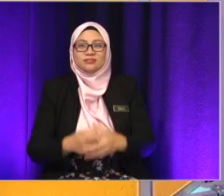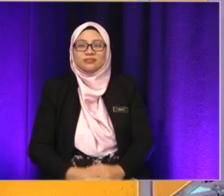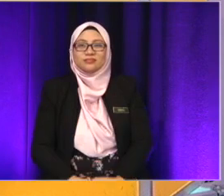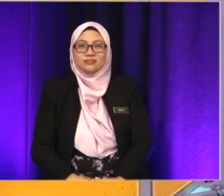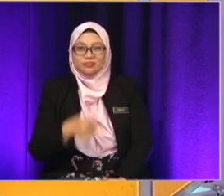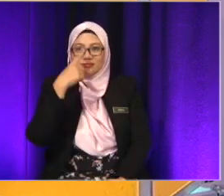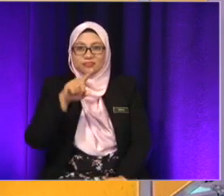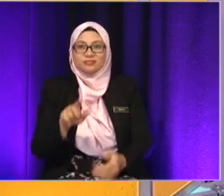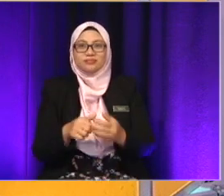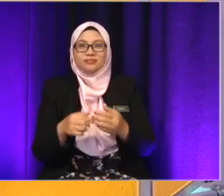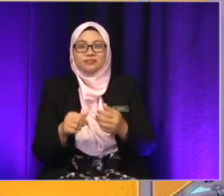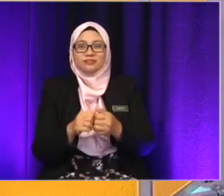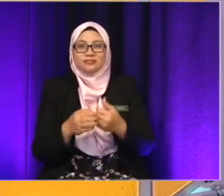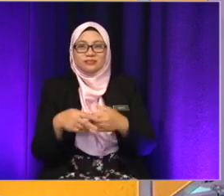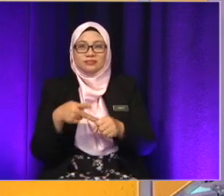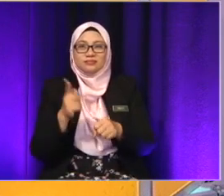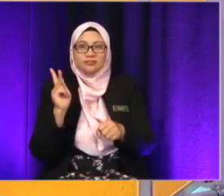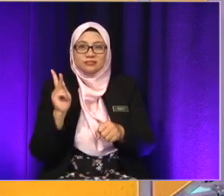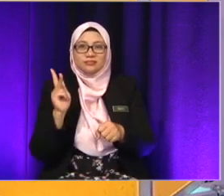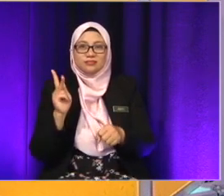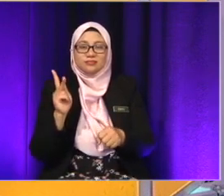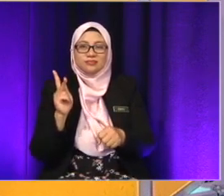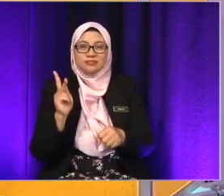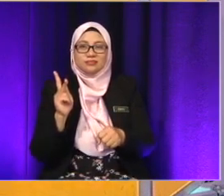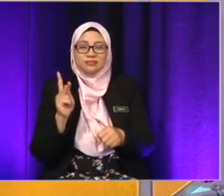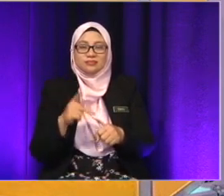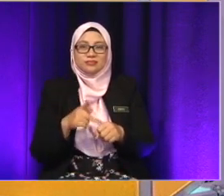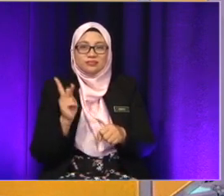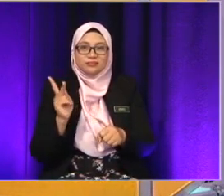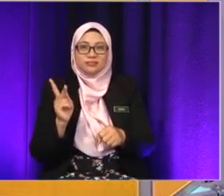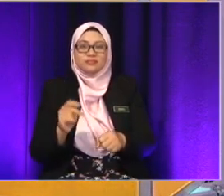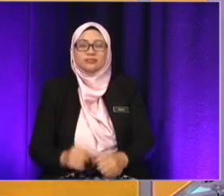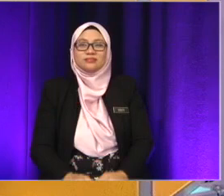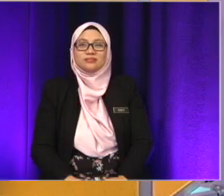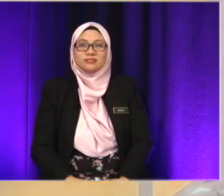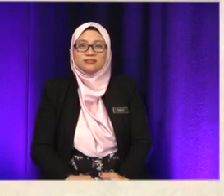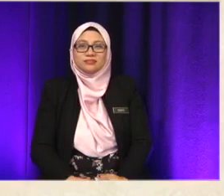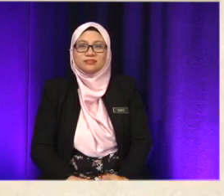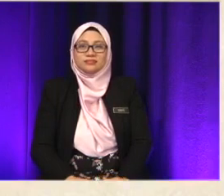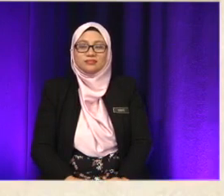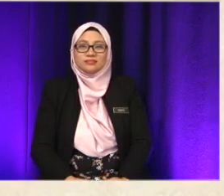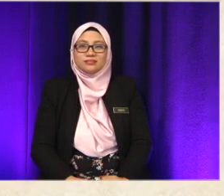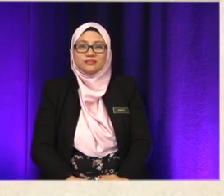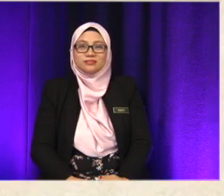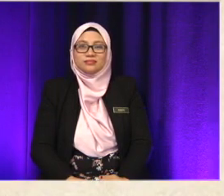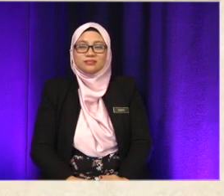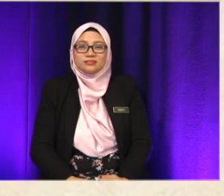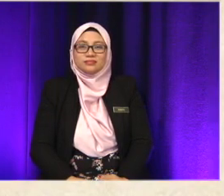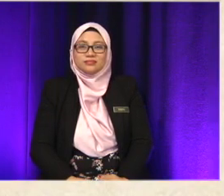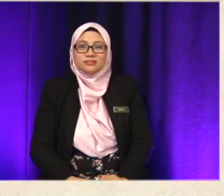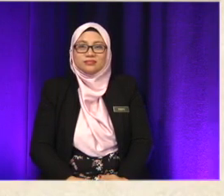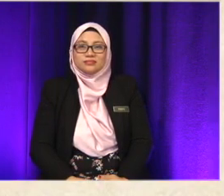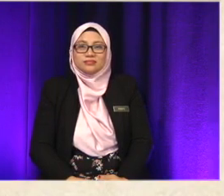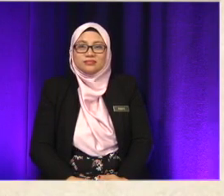punya tekanan sikit sini. Dia akan masuk sini Ini fume supaya penapis tak berlaku beban lampau Okey, teruskan lagi